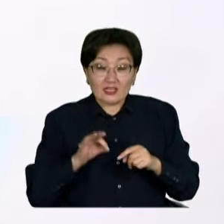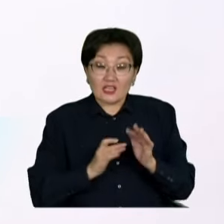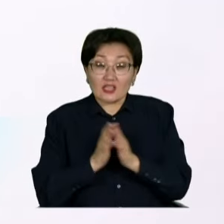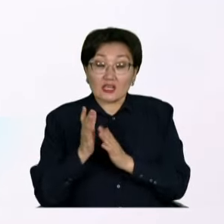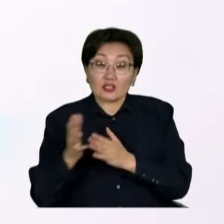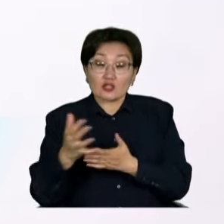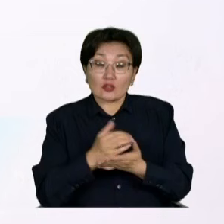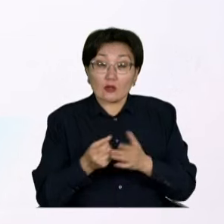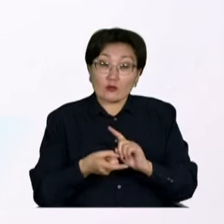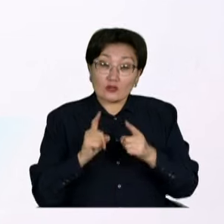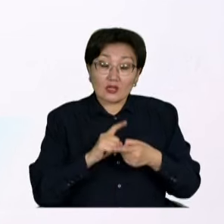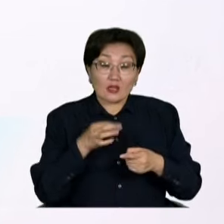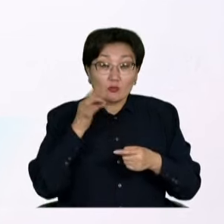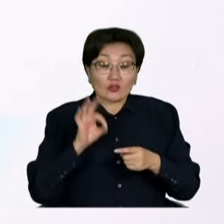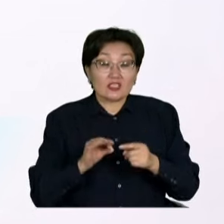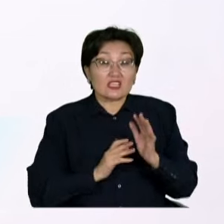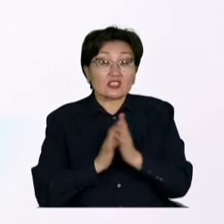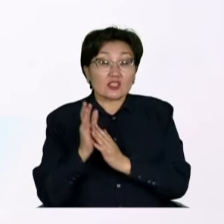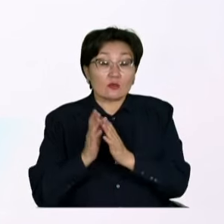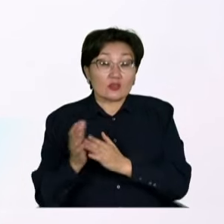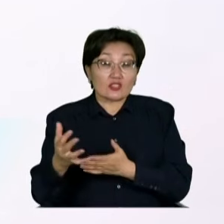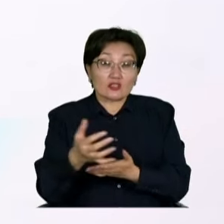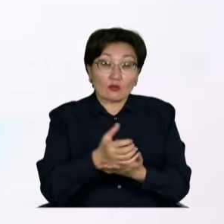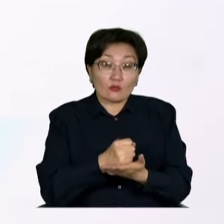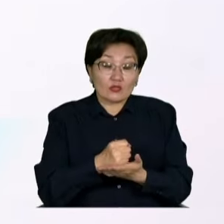Бүгінгі күні майлы дақылдарды жинау 1,9 миллион